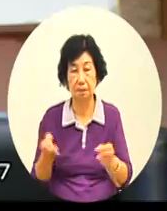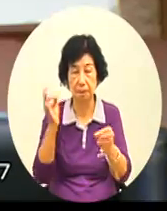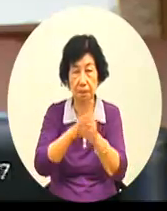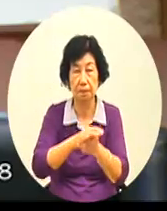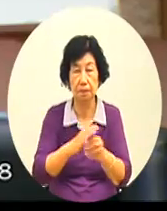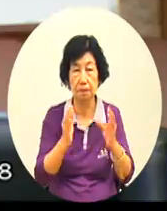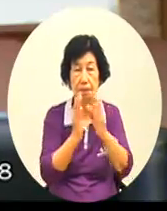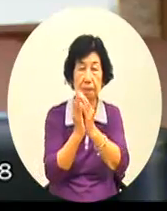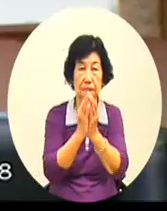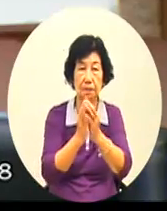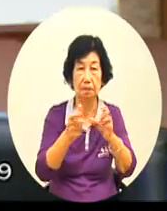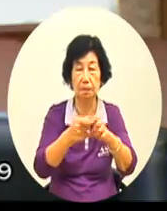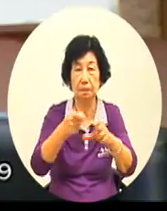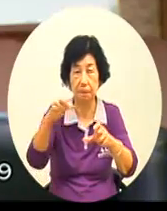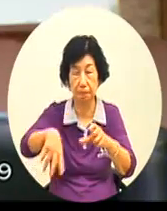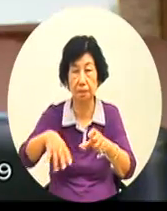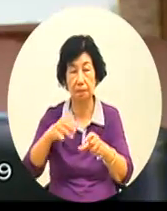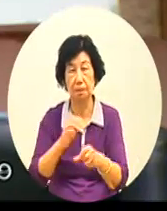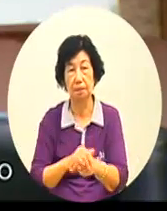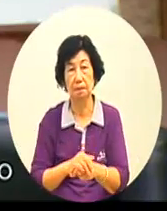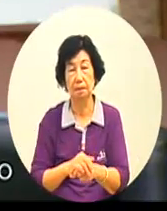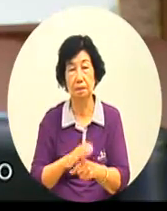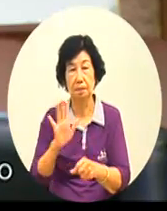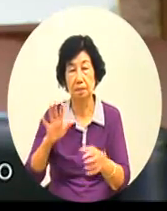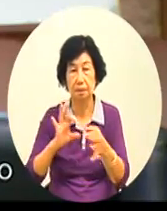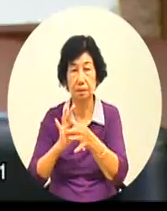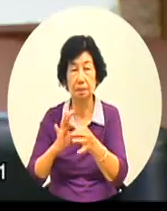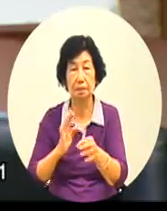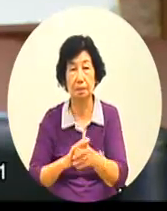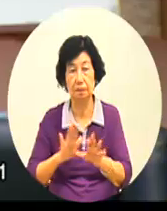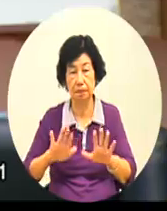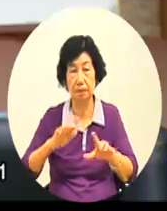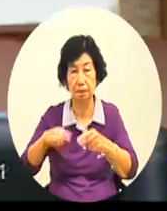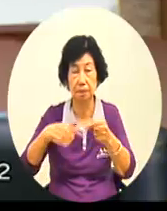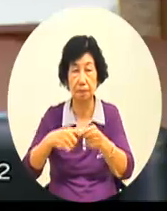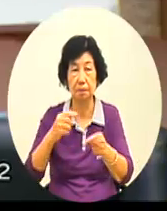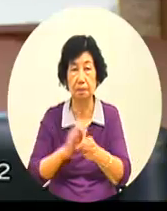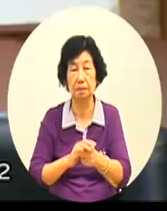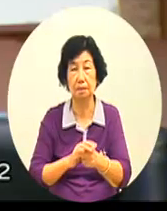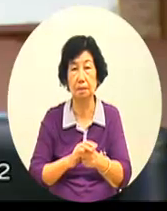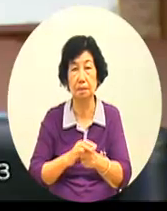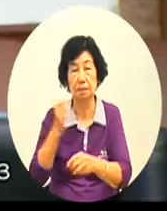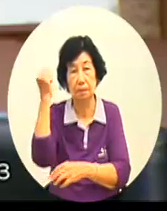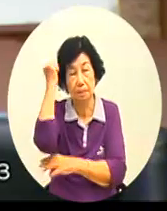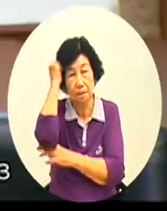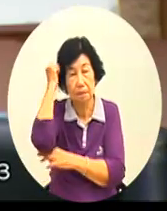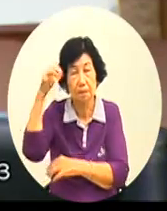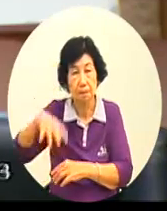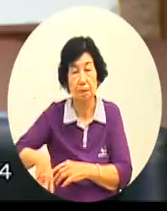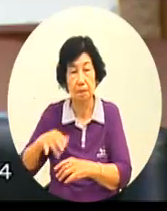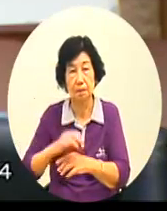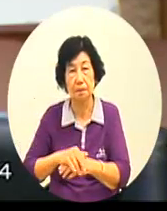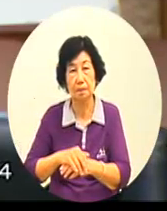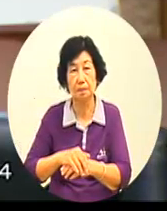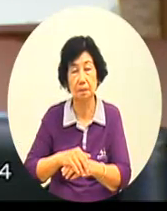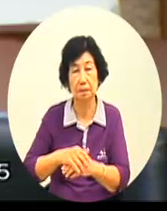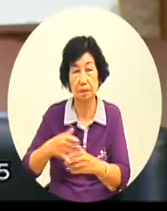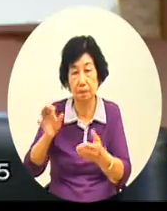所有关本年度的部落用水的改善计